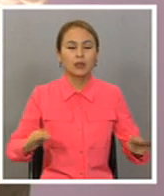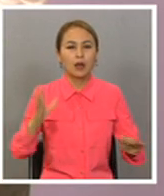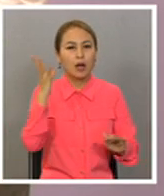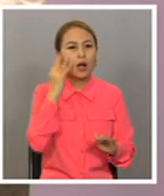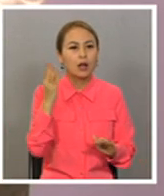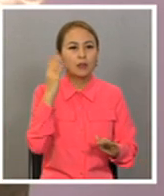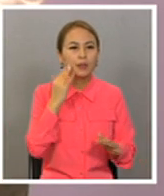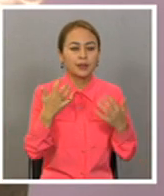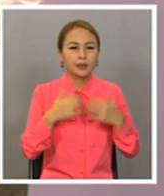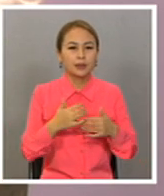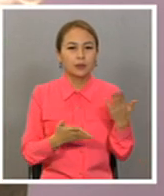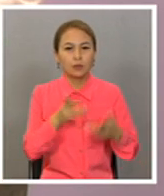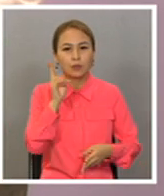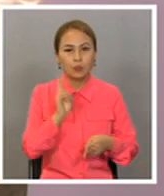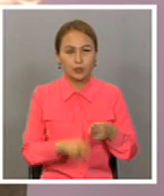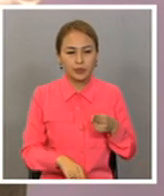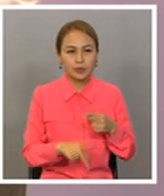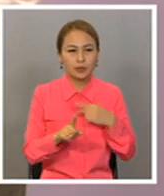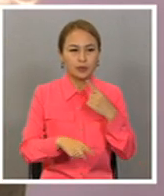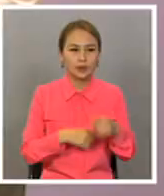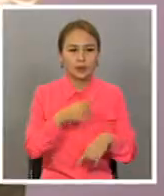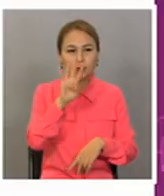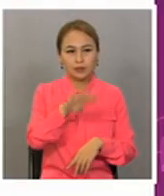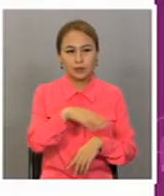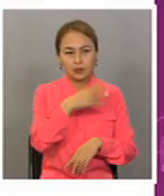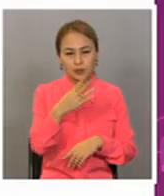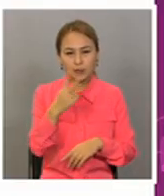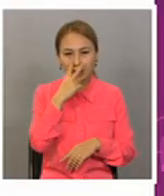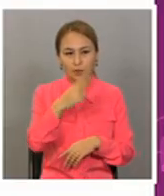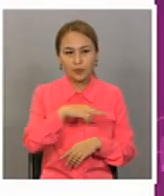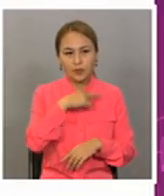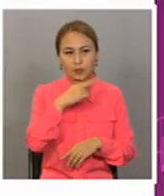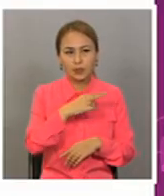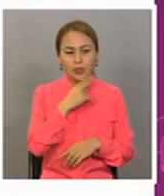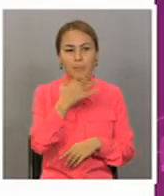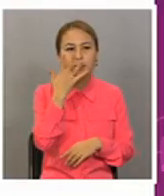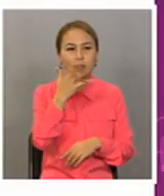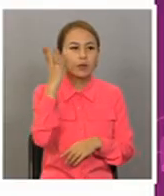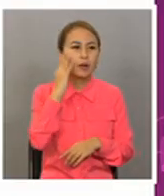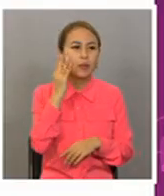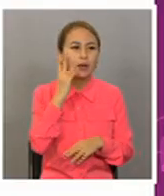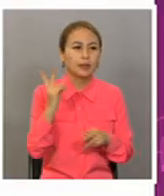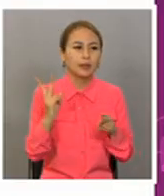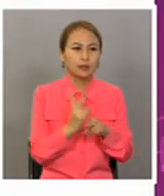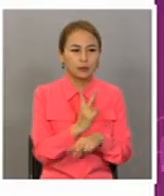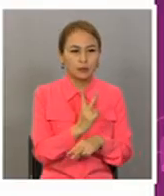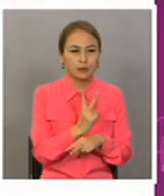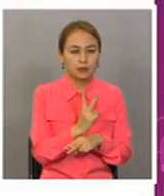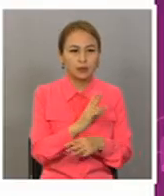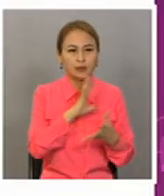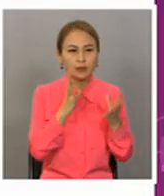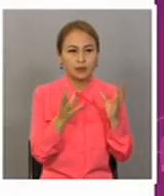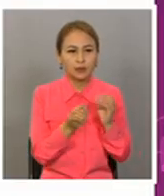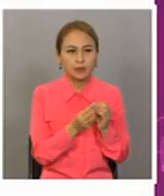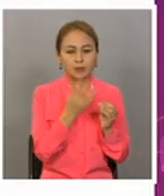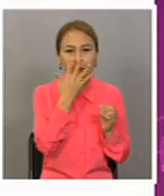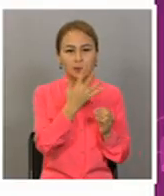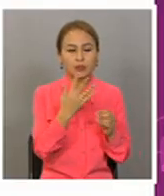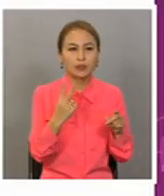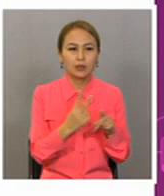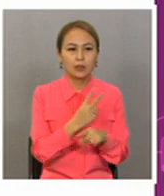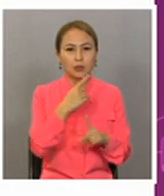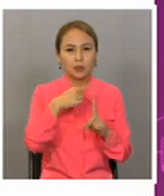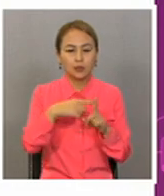есептеп болса, ендеше кестеге назар аударайық. 5 алмадан 2 рет. Демек, 5-ті 2 рет